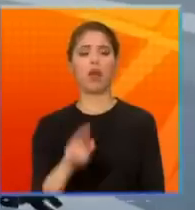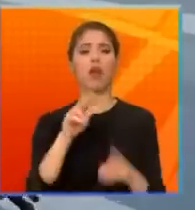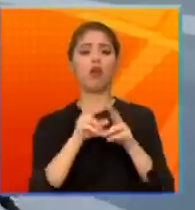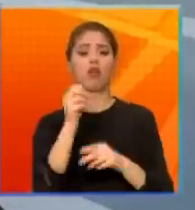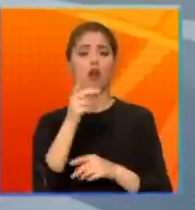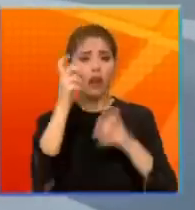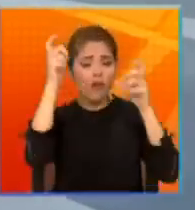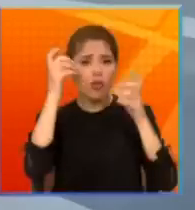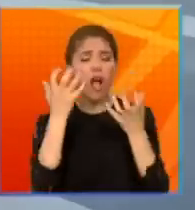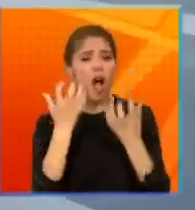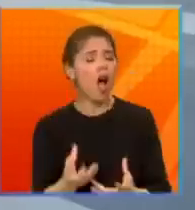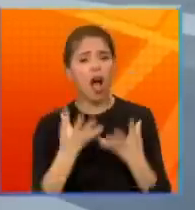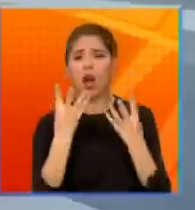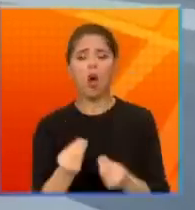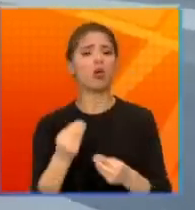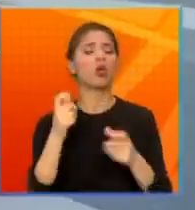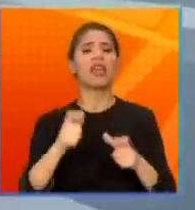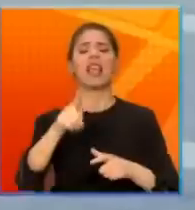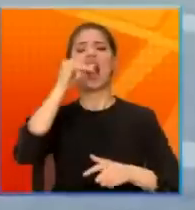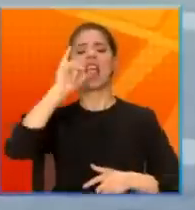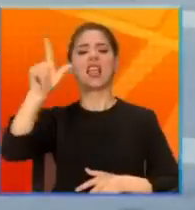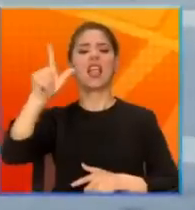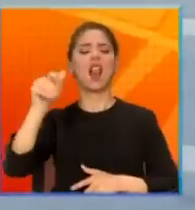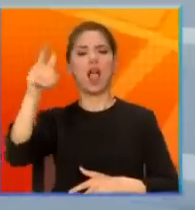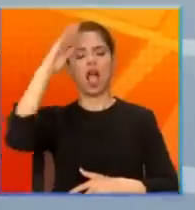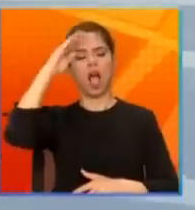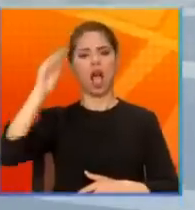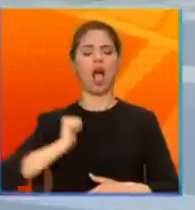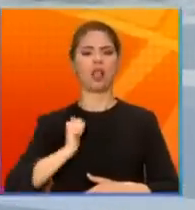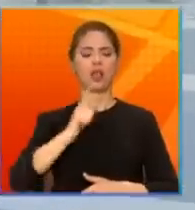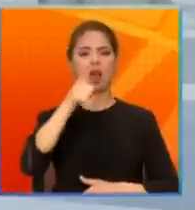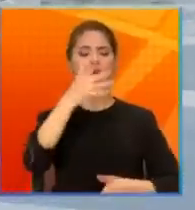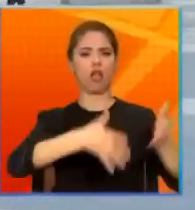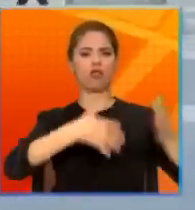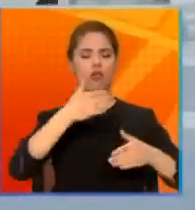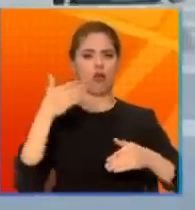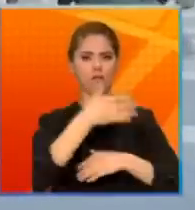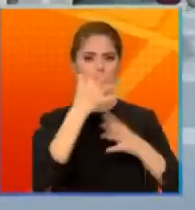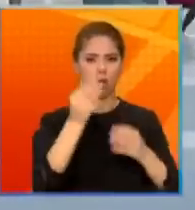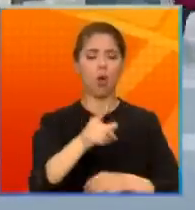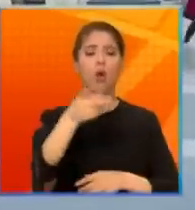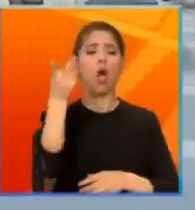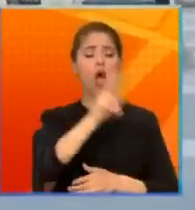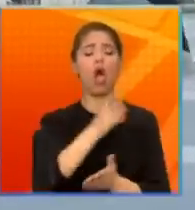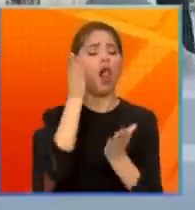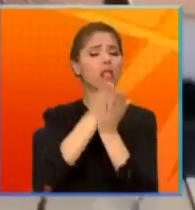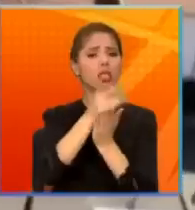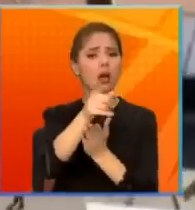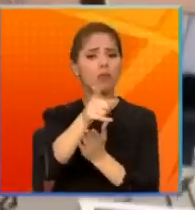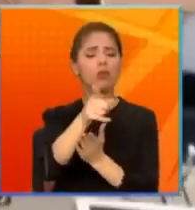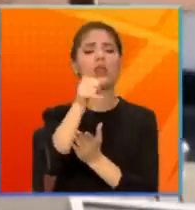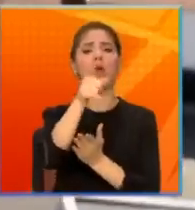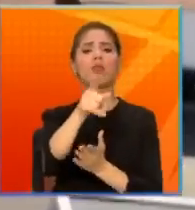Virüsün en ağır seyrettiği ülkede, İtalya'da asker devreye sokuldu. Koronadan ölenlerin tabutları askeri